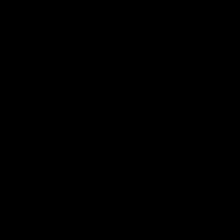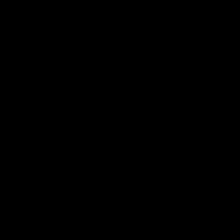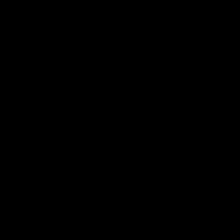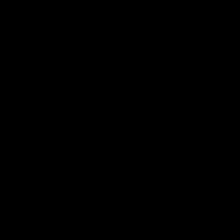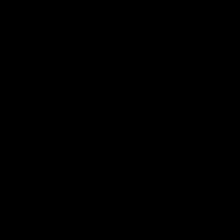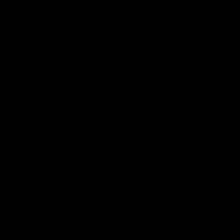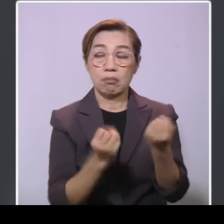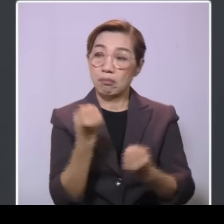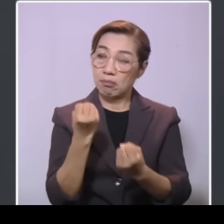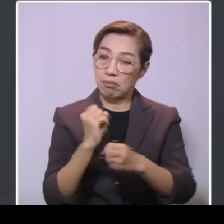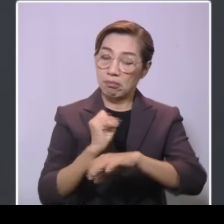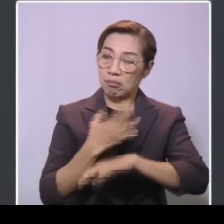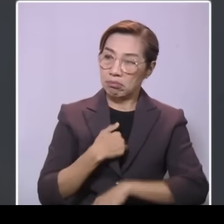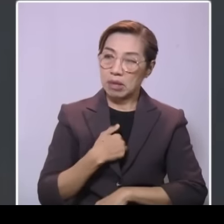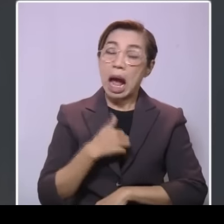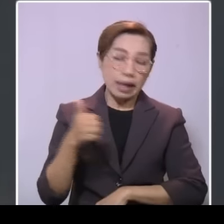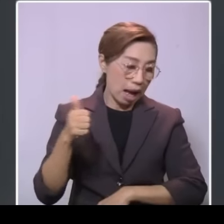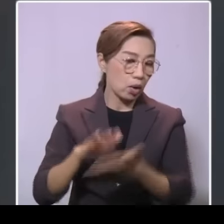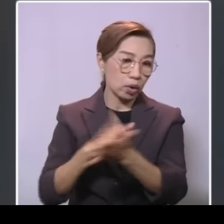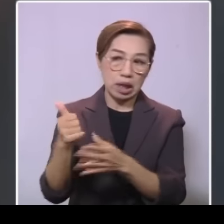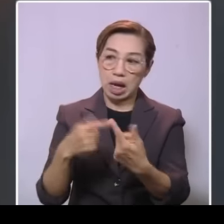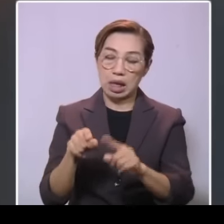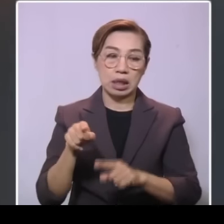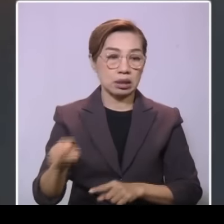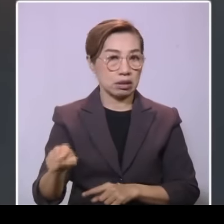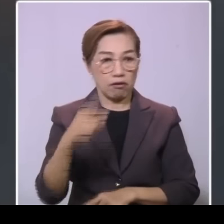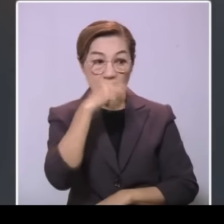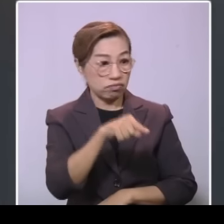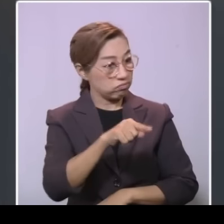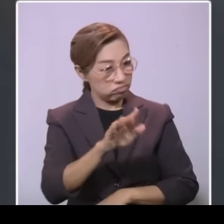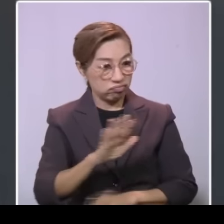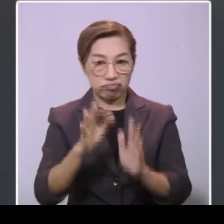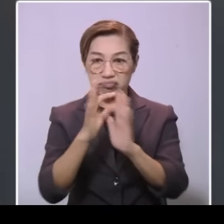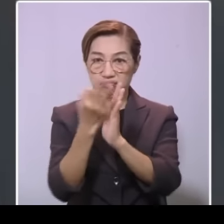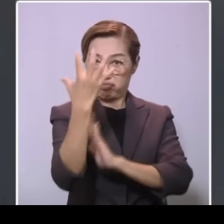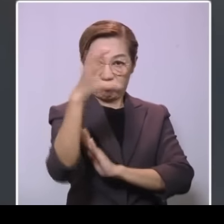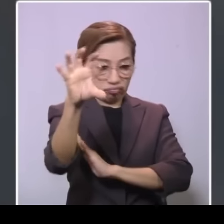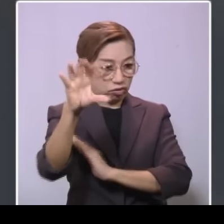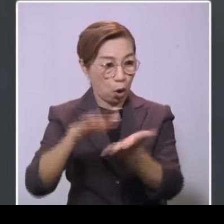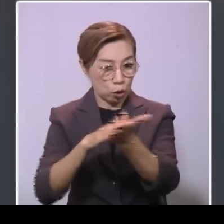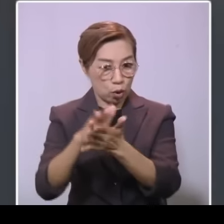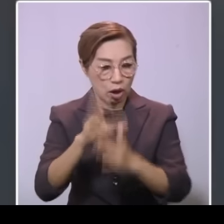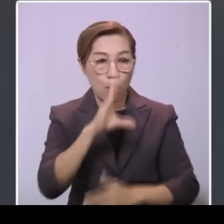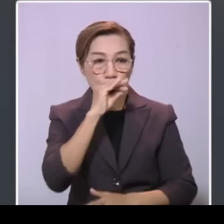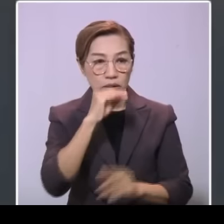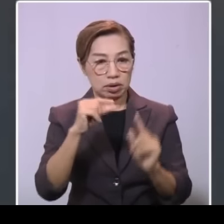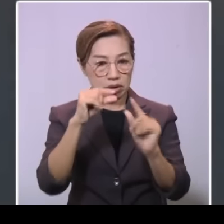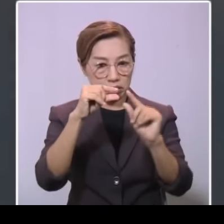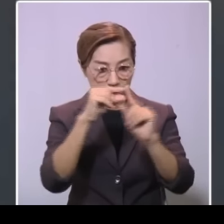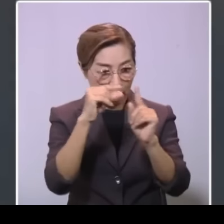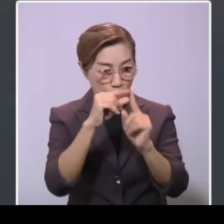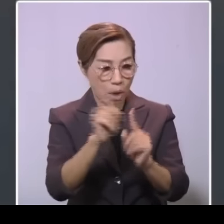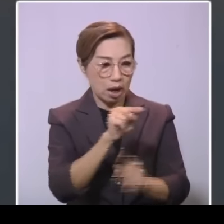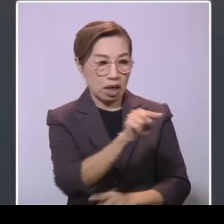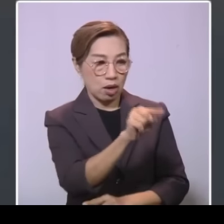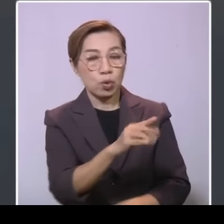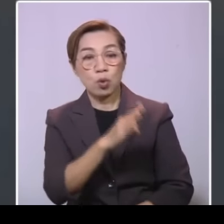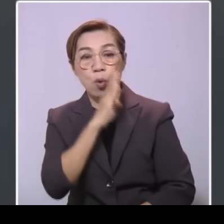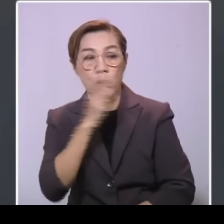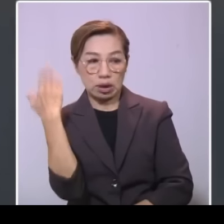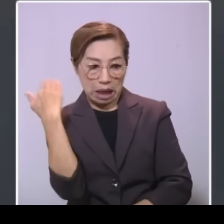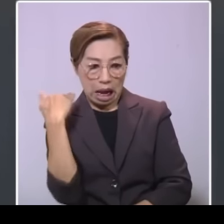ได้เหมือนกับนายเดวิดอ่ะบอกให้ขอโทษและให้พิมพ์ข้อความประมาณว่าผมเสียใจกับการที่ผมโกหก